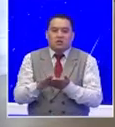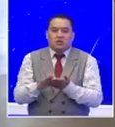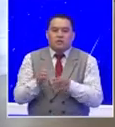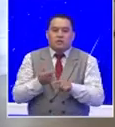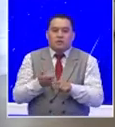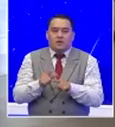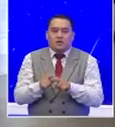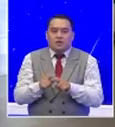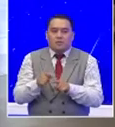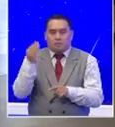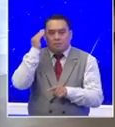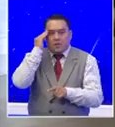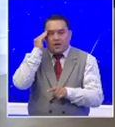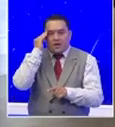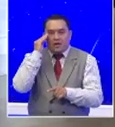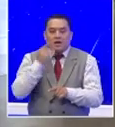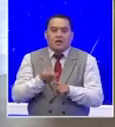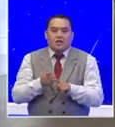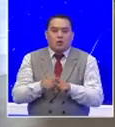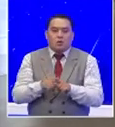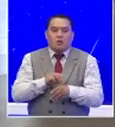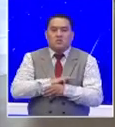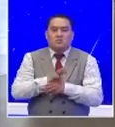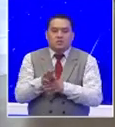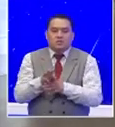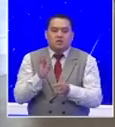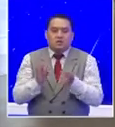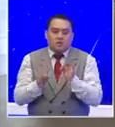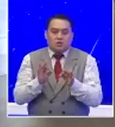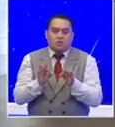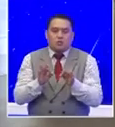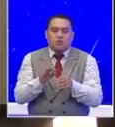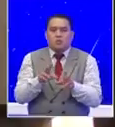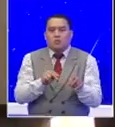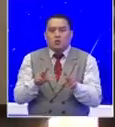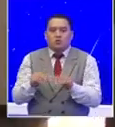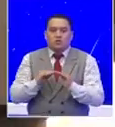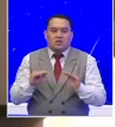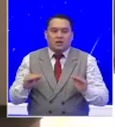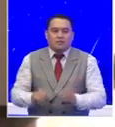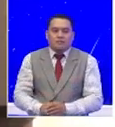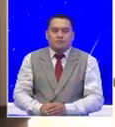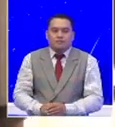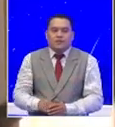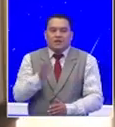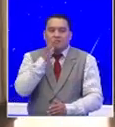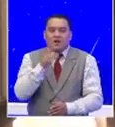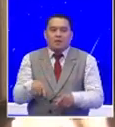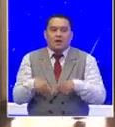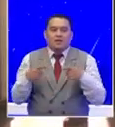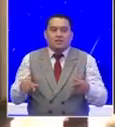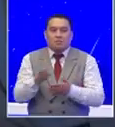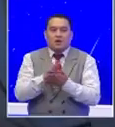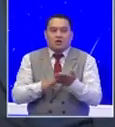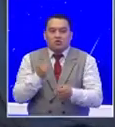поэтому приняты беспрецедентные меры именно по обеспечению санитарного благополучия детей. Время экзамена хоть и продлили, но